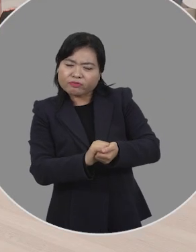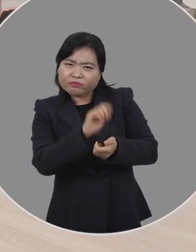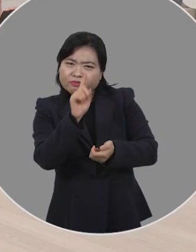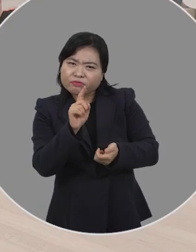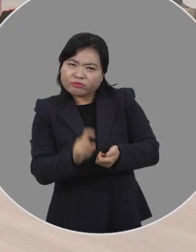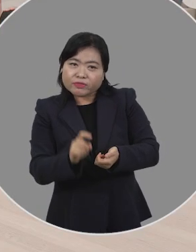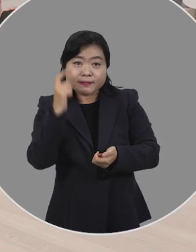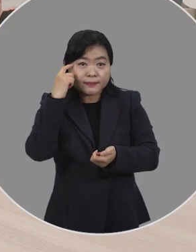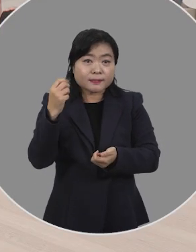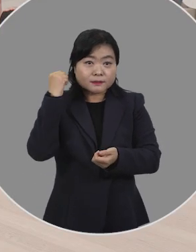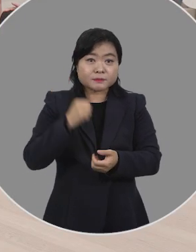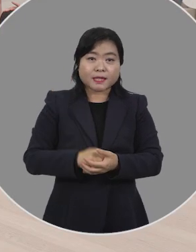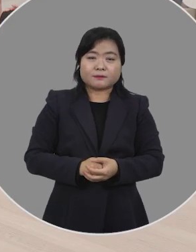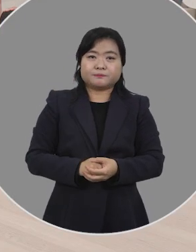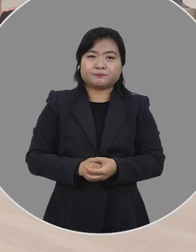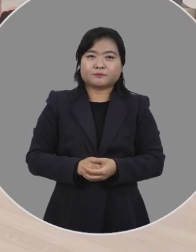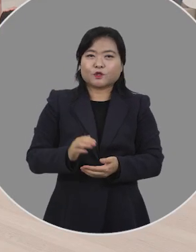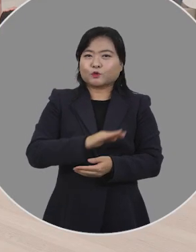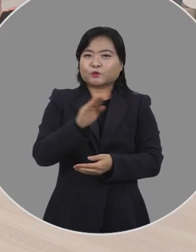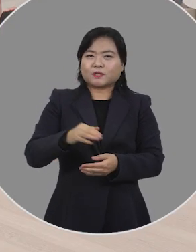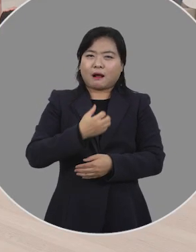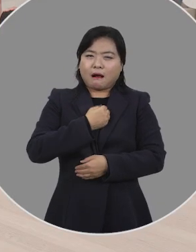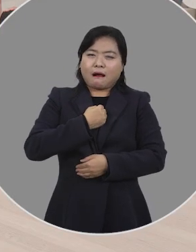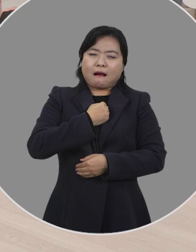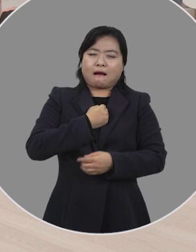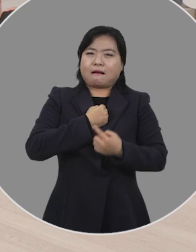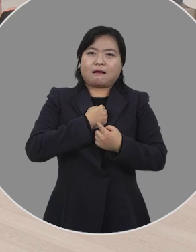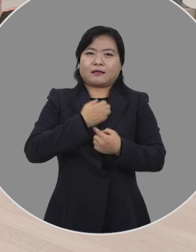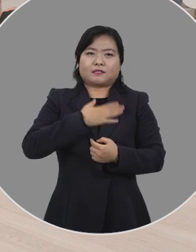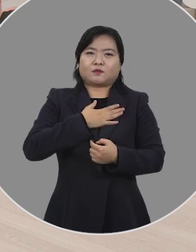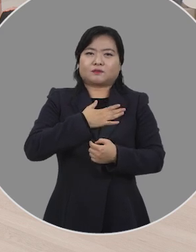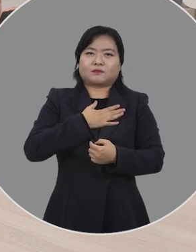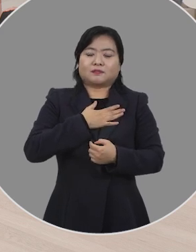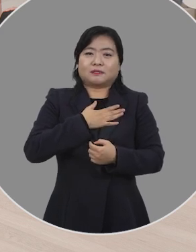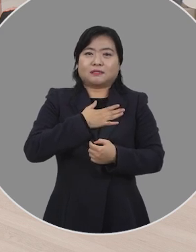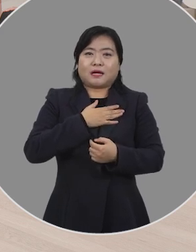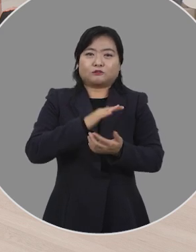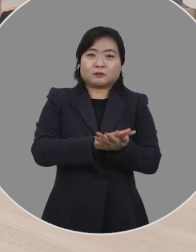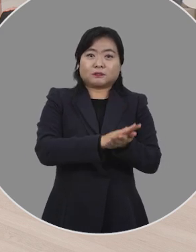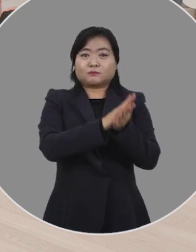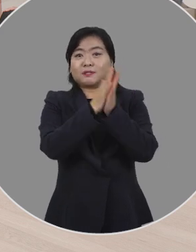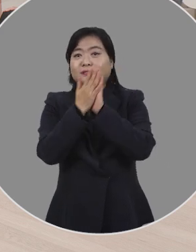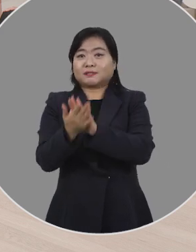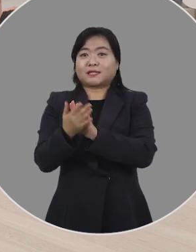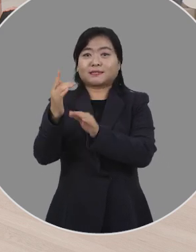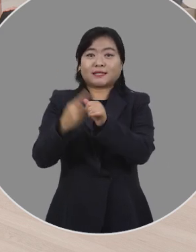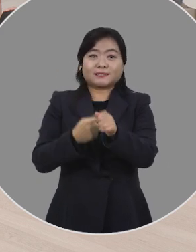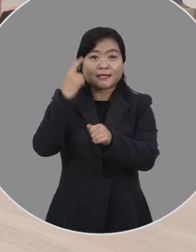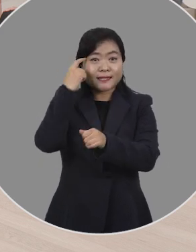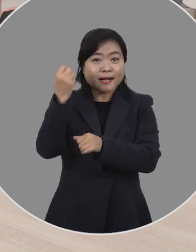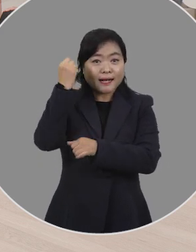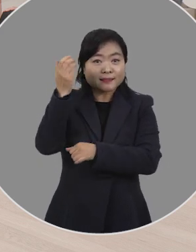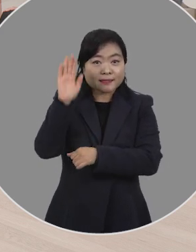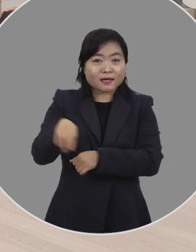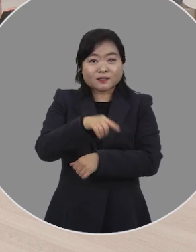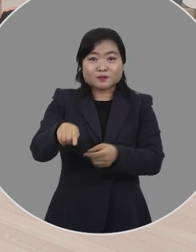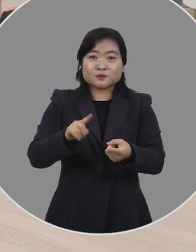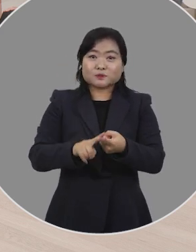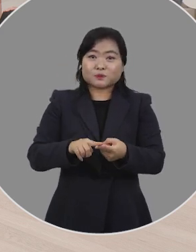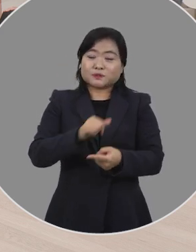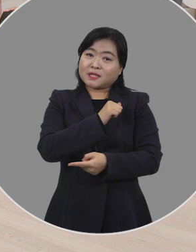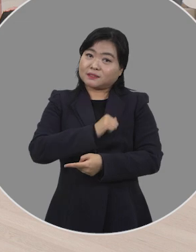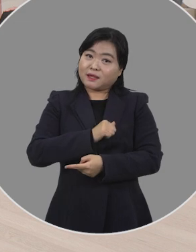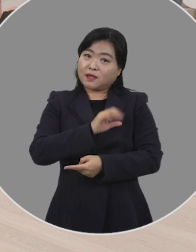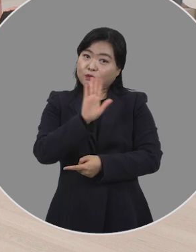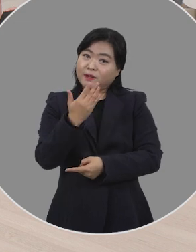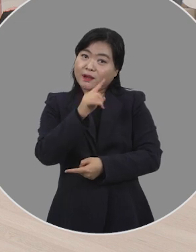그런 생각이 드네요. 우리는 이 한해 정서를 승화시킨 걸 굉장히 자랑스럽게 생각하는데 그러면 이것도 자제해야